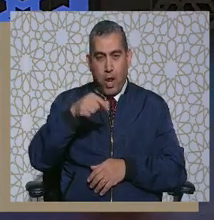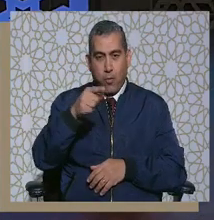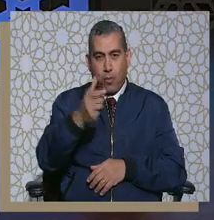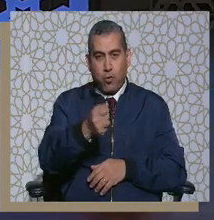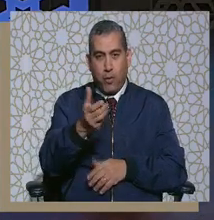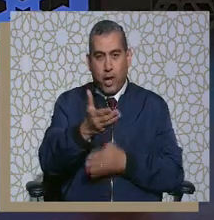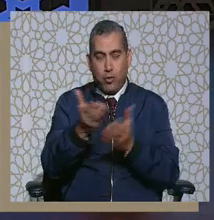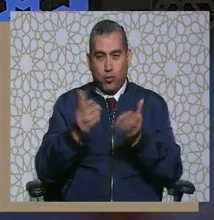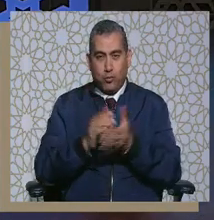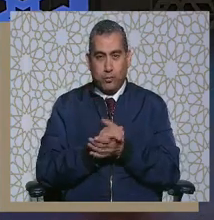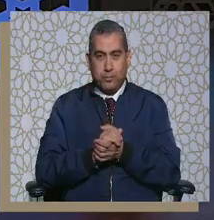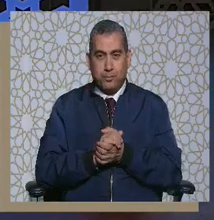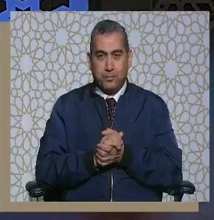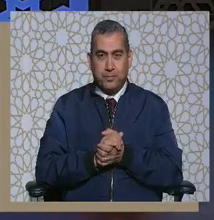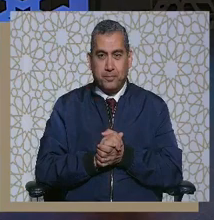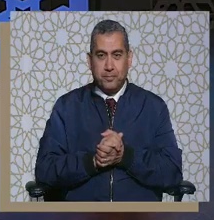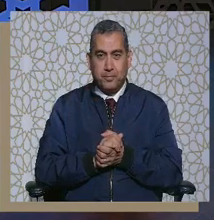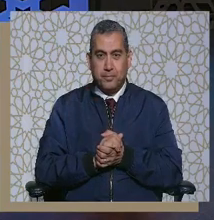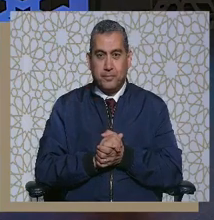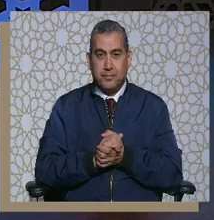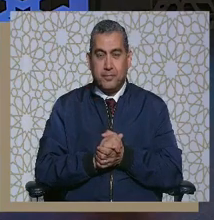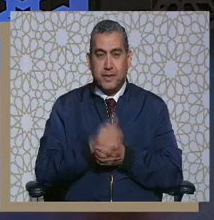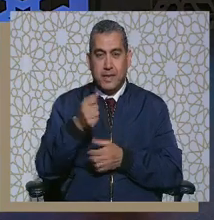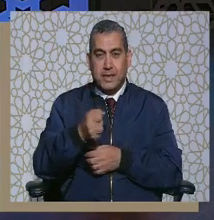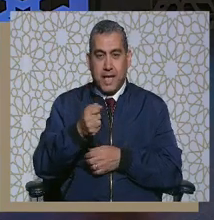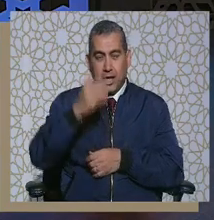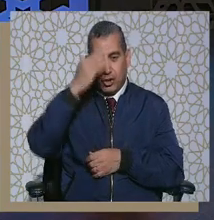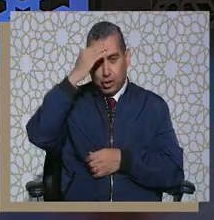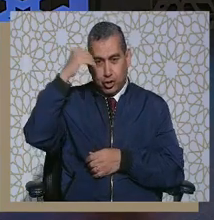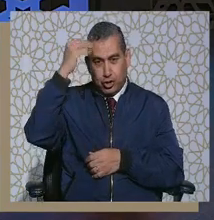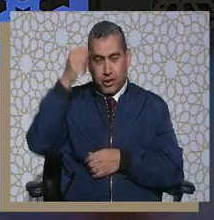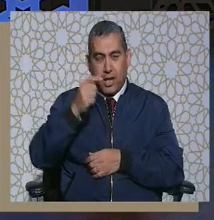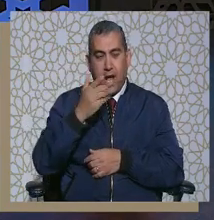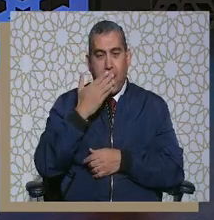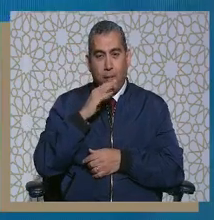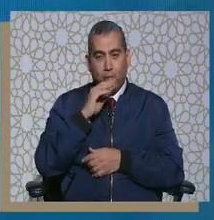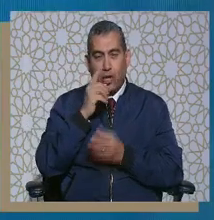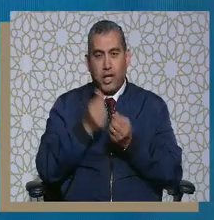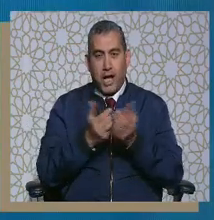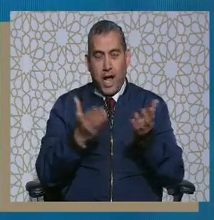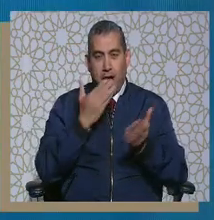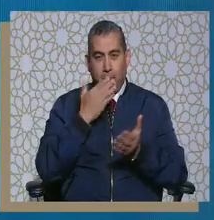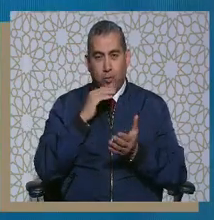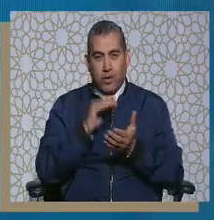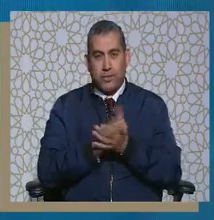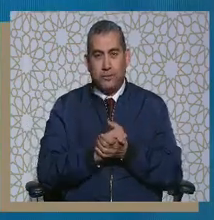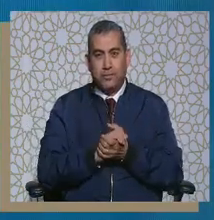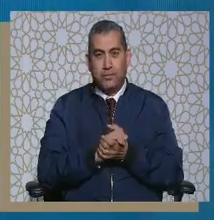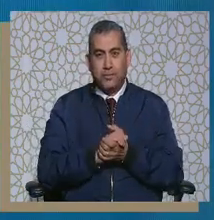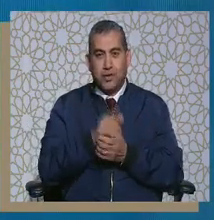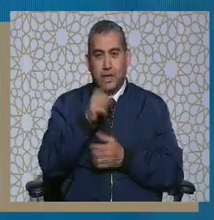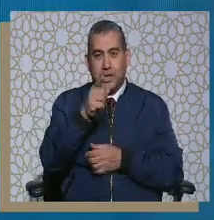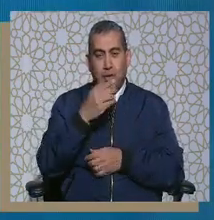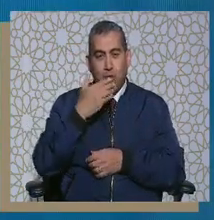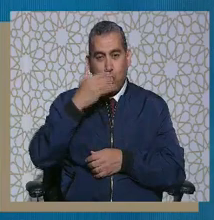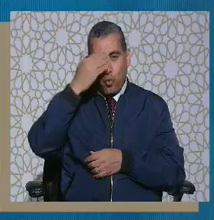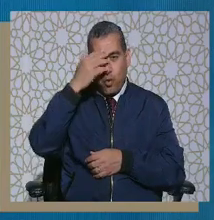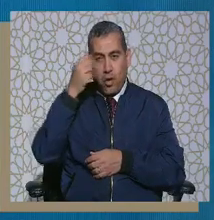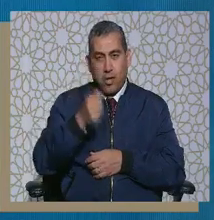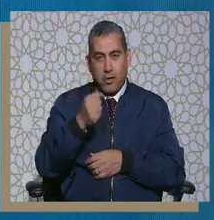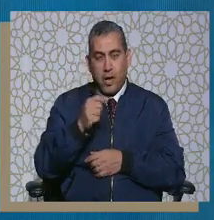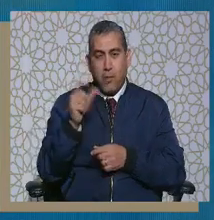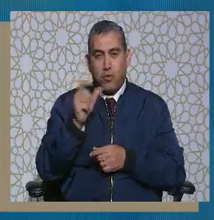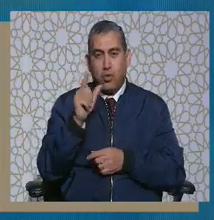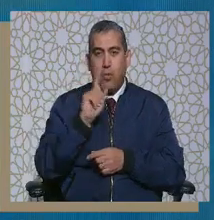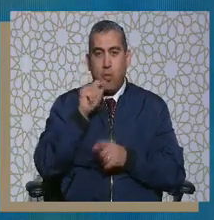السلام ورحمه الله وبركاته ازيك يا شيخ بخير الحمد لله كل عام وانتم بخير وامه محمد